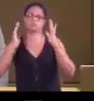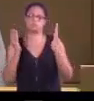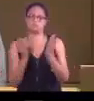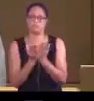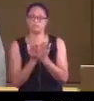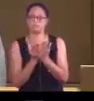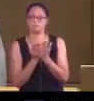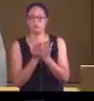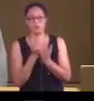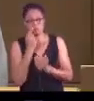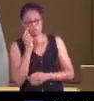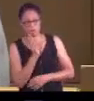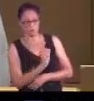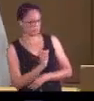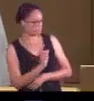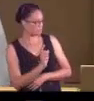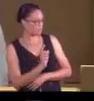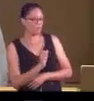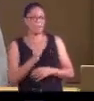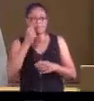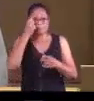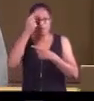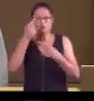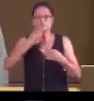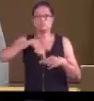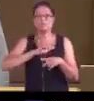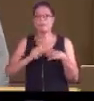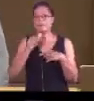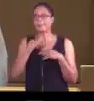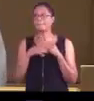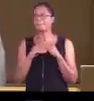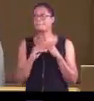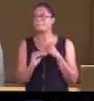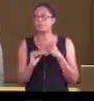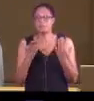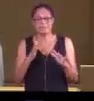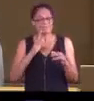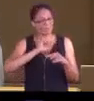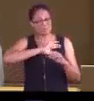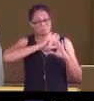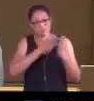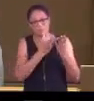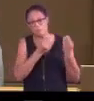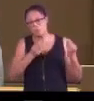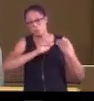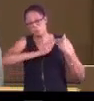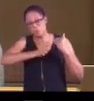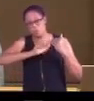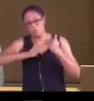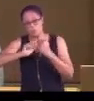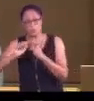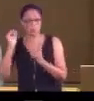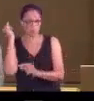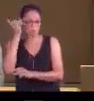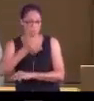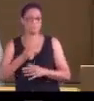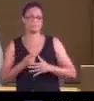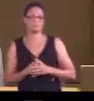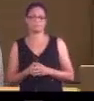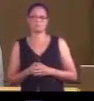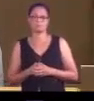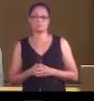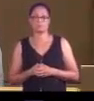ça ne se voit pas. Donc on a l'impression qu'on ne fait rien, mais c'est tout un tas de procédures. Pourquoi j'insiste et je donne tous ces